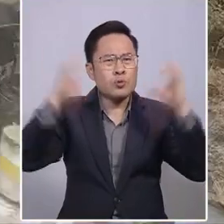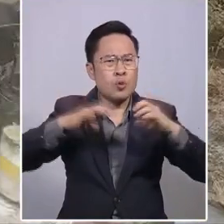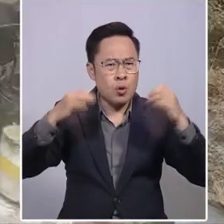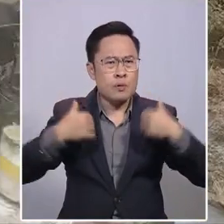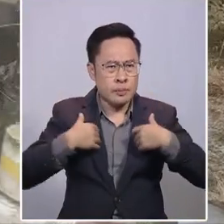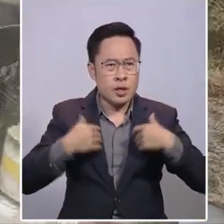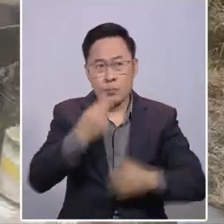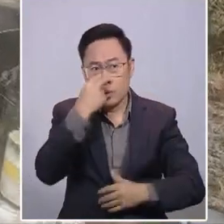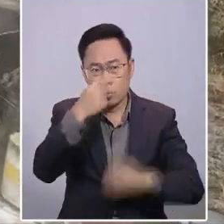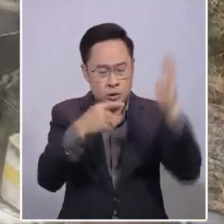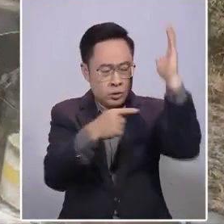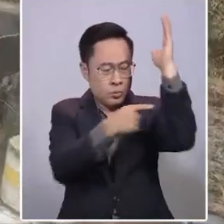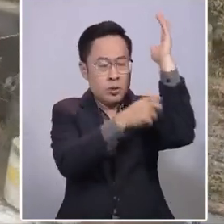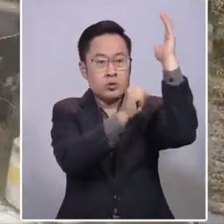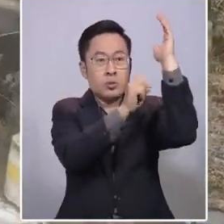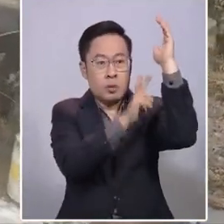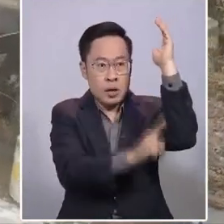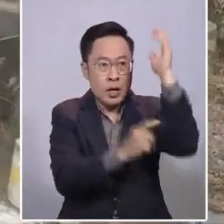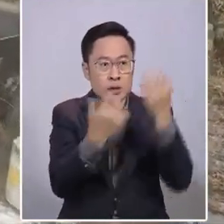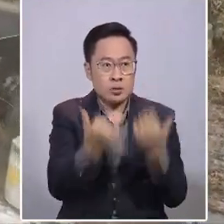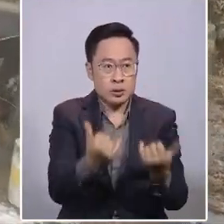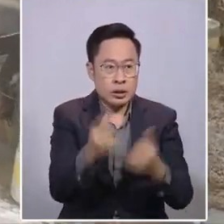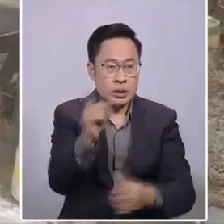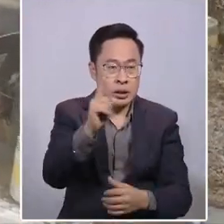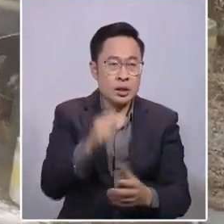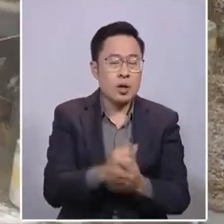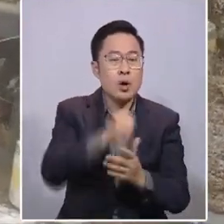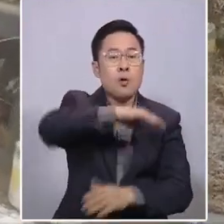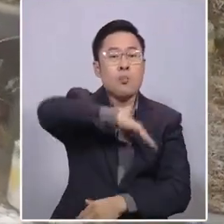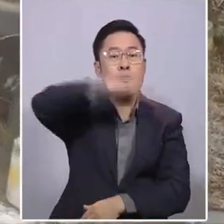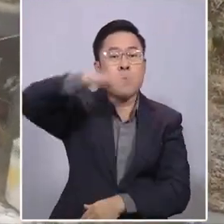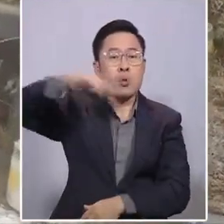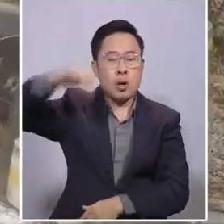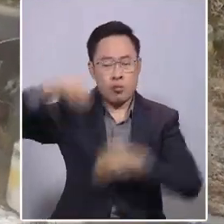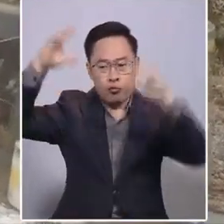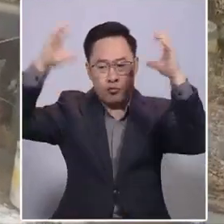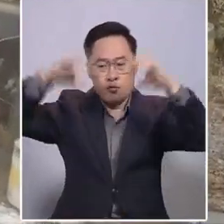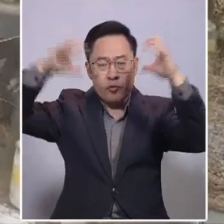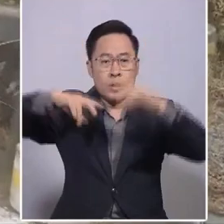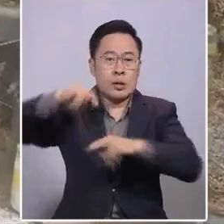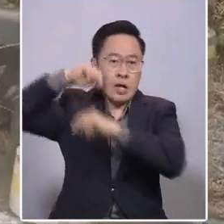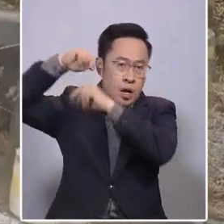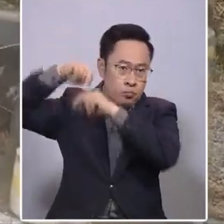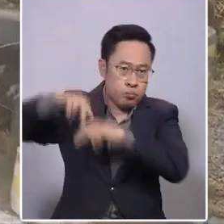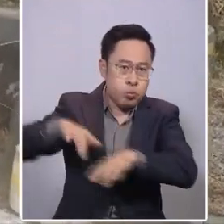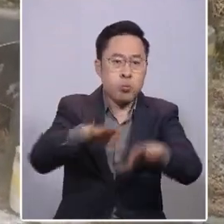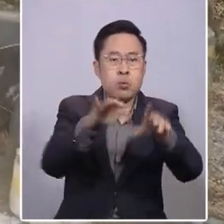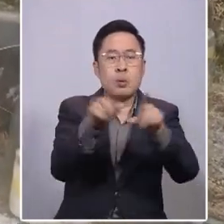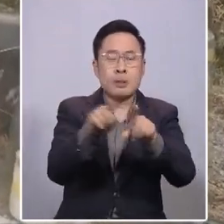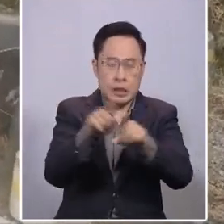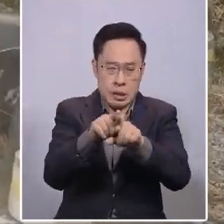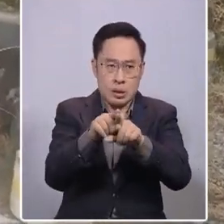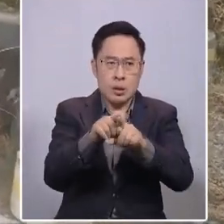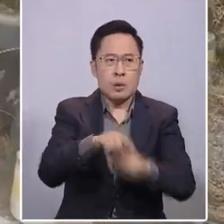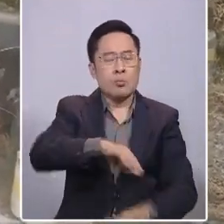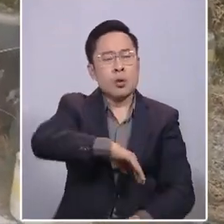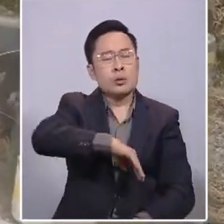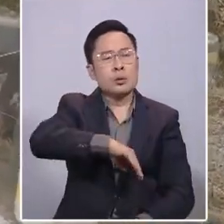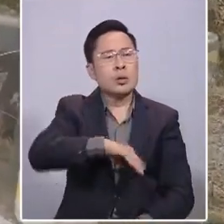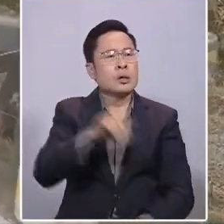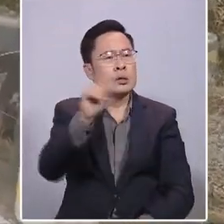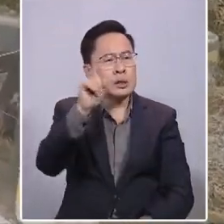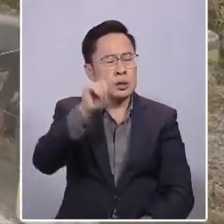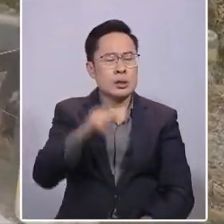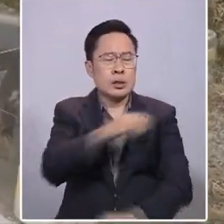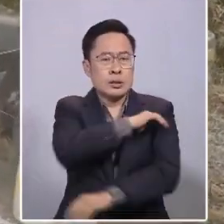าไปดูกันที่สงขลากันหน่อยละกันนะครับน้ำจากเขาเนี่ยไหลลงมาท่วมหลายพื้นที่นะครับในพื้นที่บ้านควนหิน